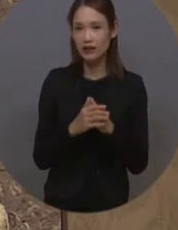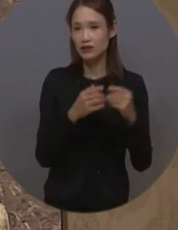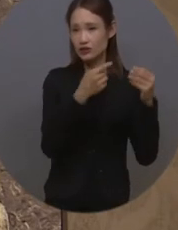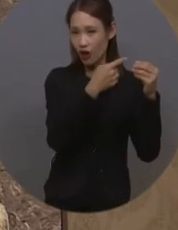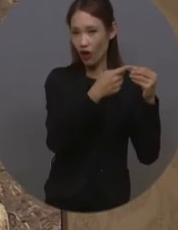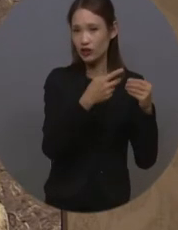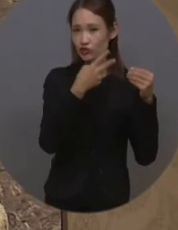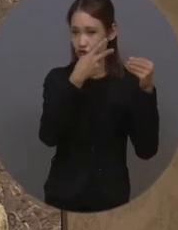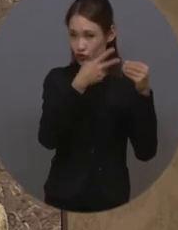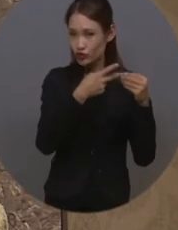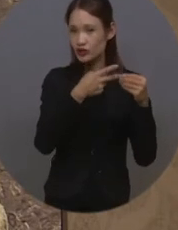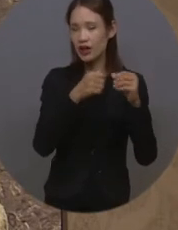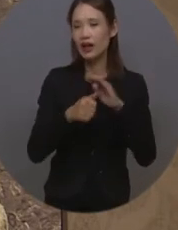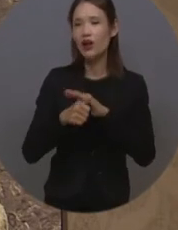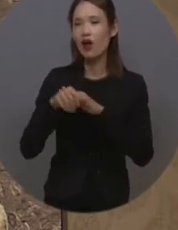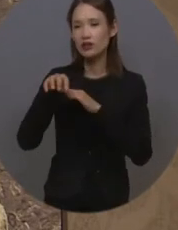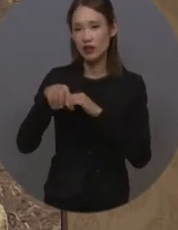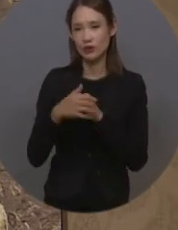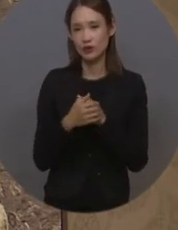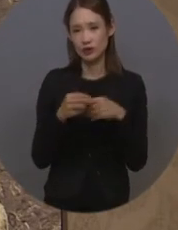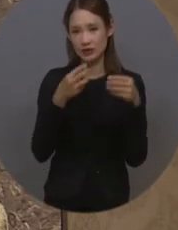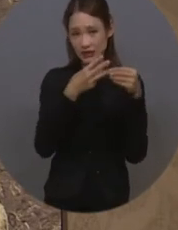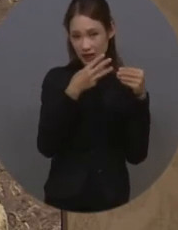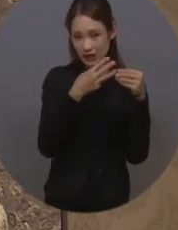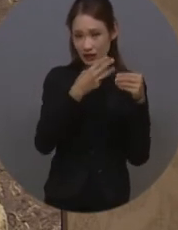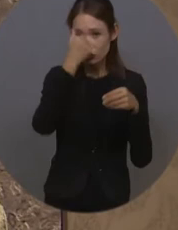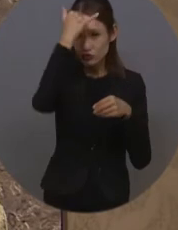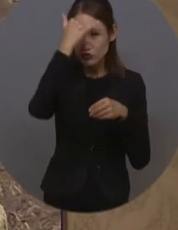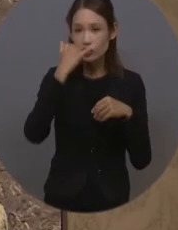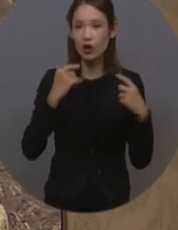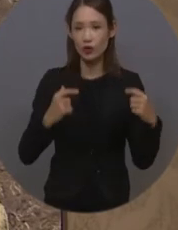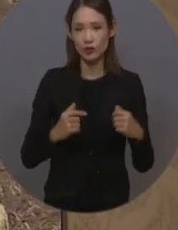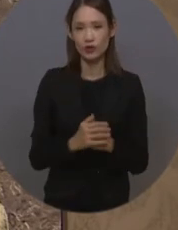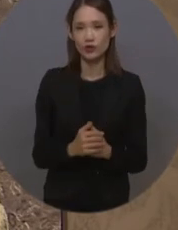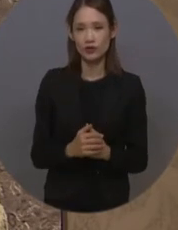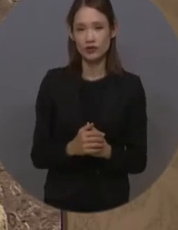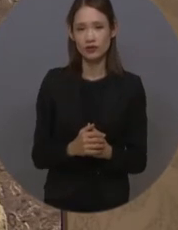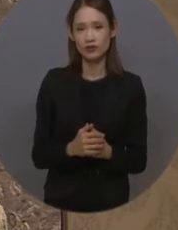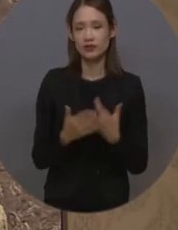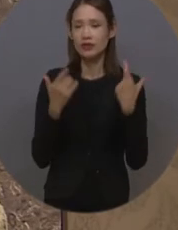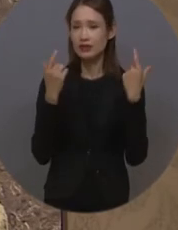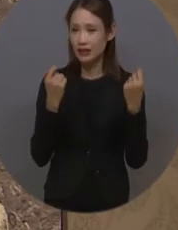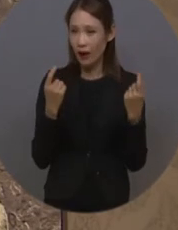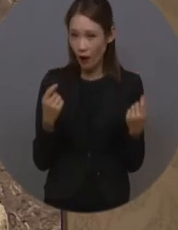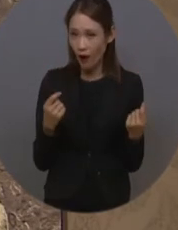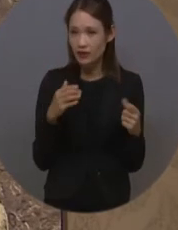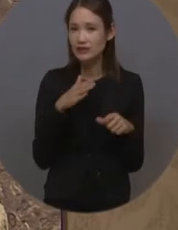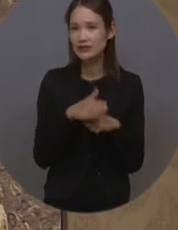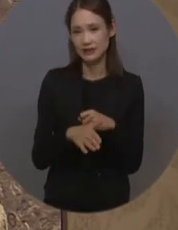둘째 주에 경상도를 간다거나 셋째 주에 충청도를 간다거나 자 이렇게 해서